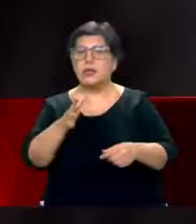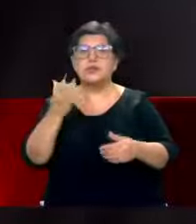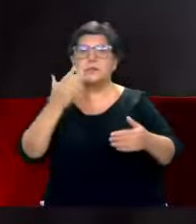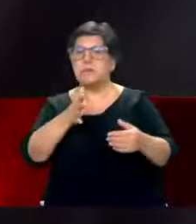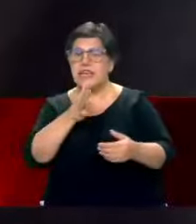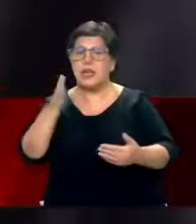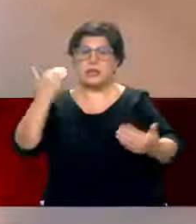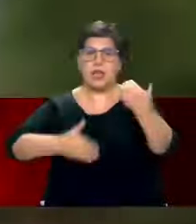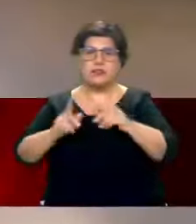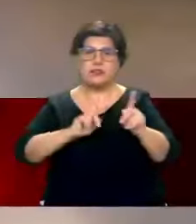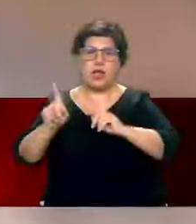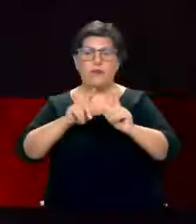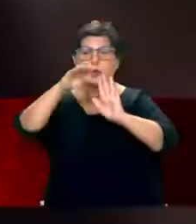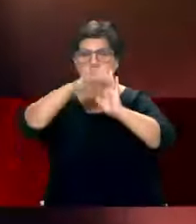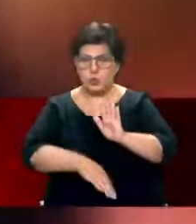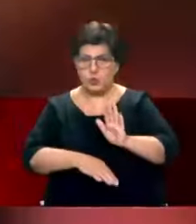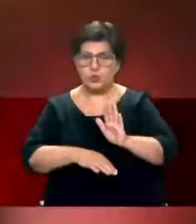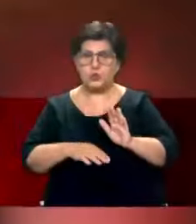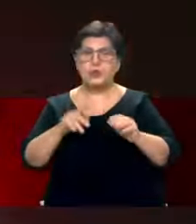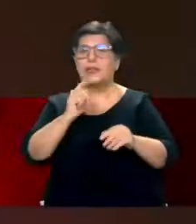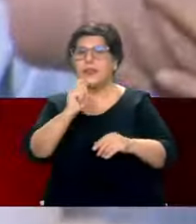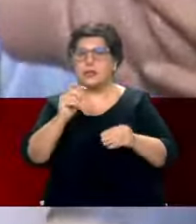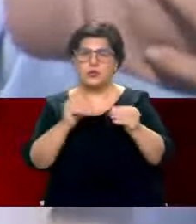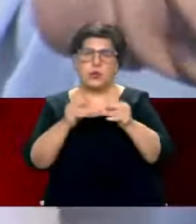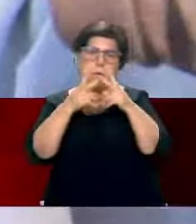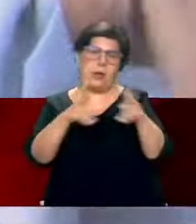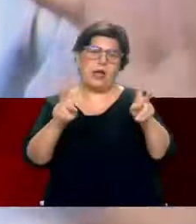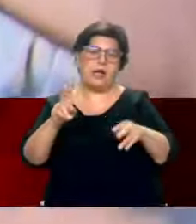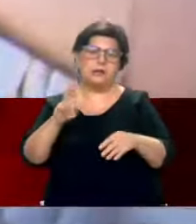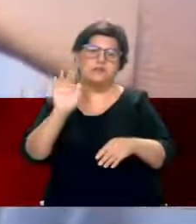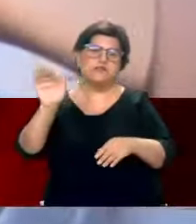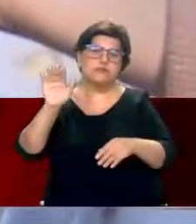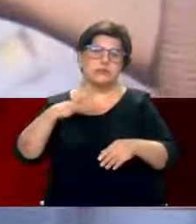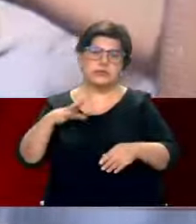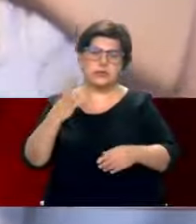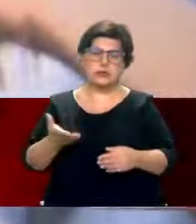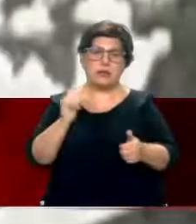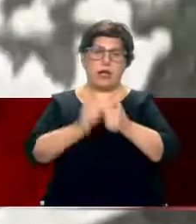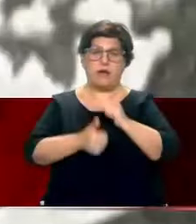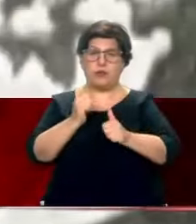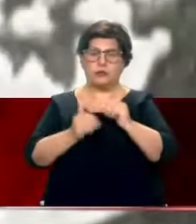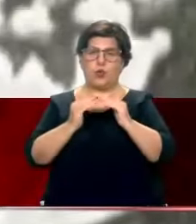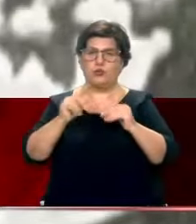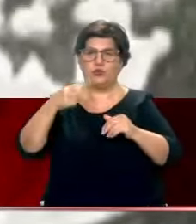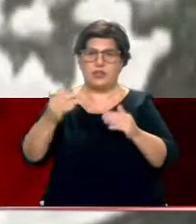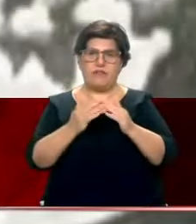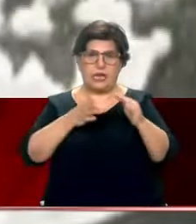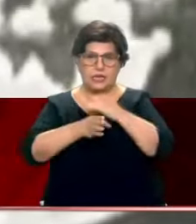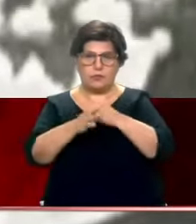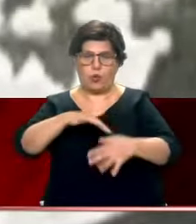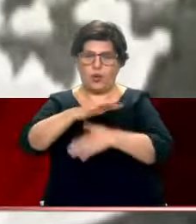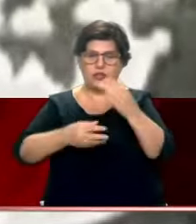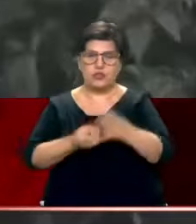yaralama suçundan davanın düşmesini, tehdit suçundan beraatini talep etti. Kavgada komşusunun evine girip